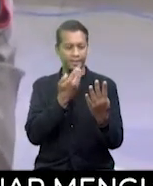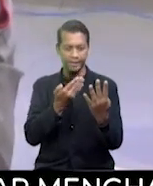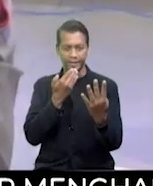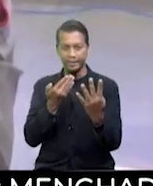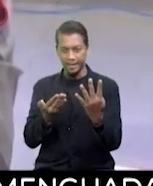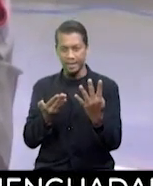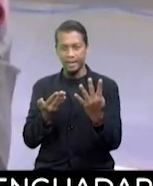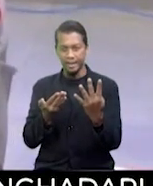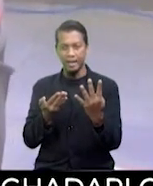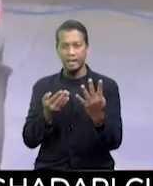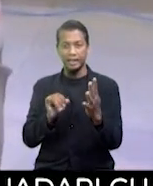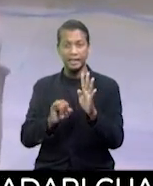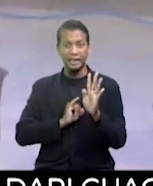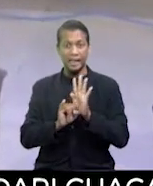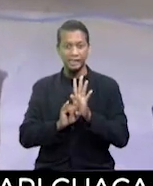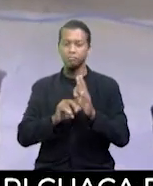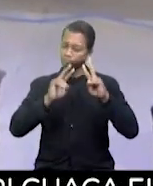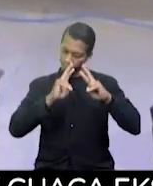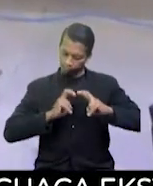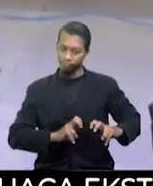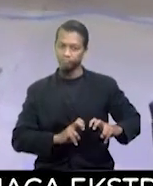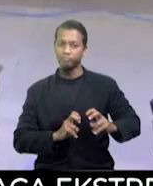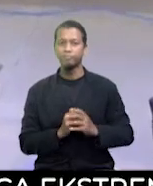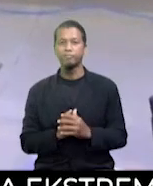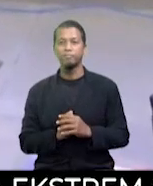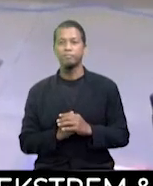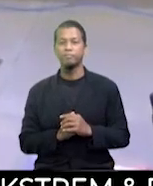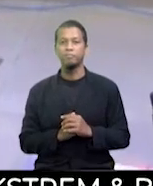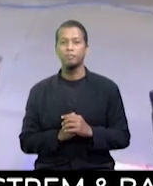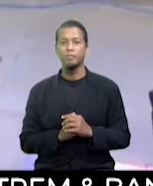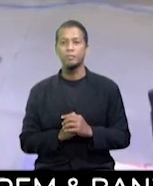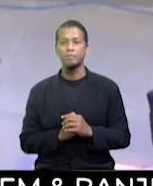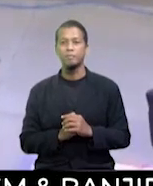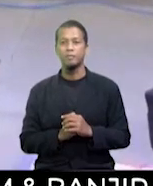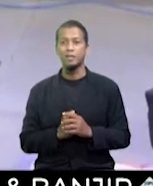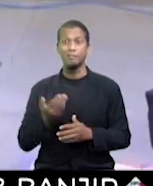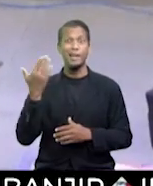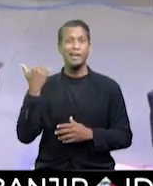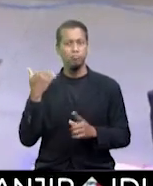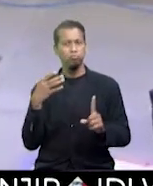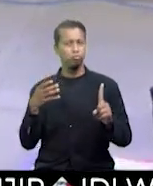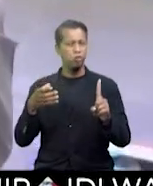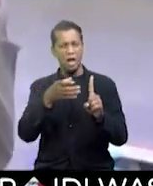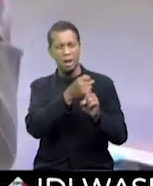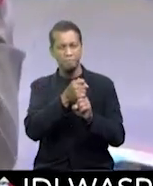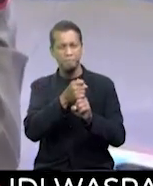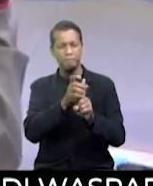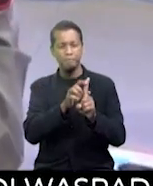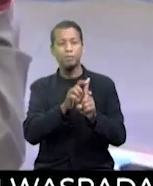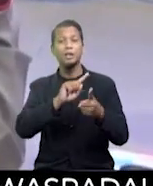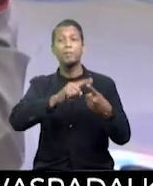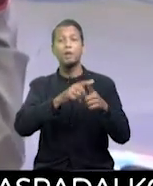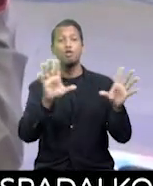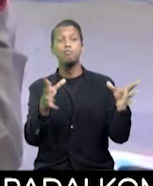tersangka, kemudian kita berhasil mengamankan tersangka kemarin yang kebetulan sedang berkumpul dengan rekan-rekannya. Tersangka